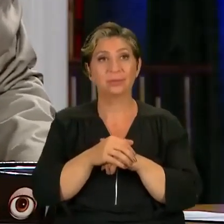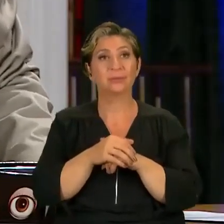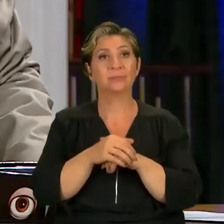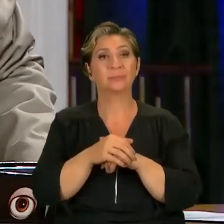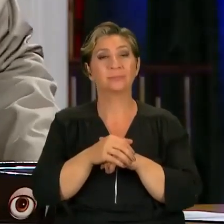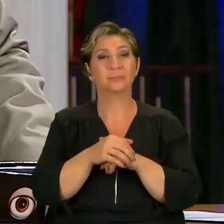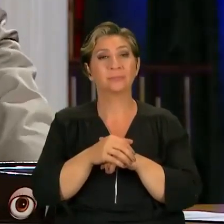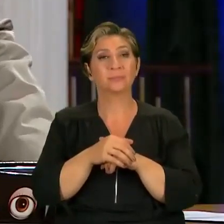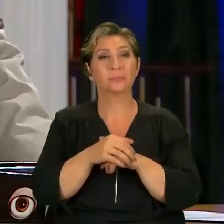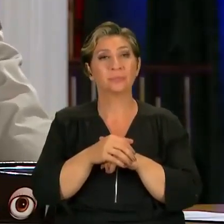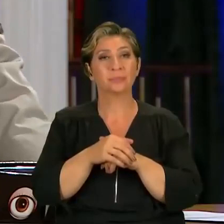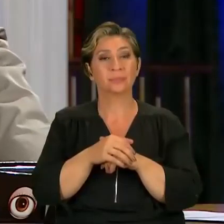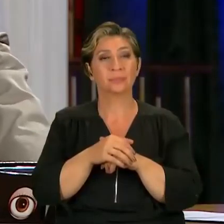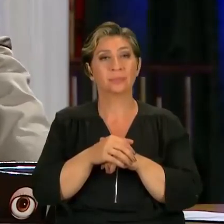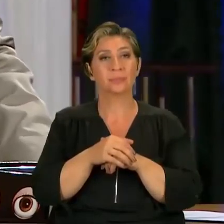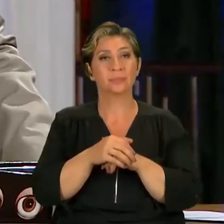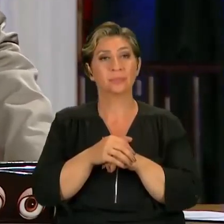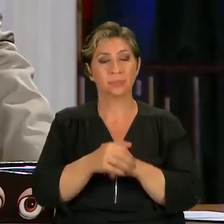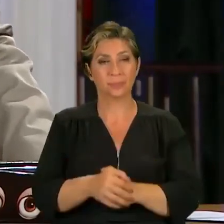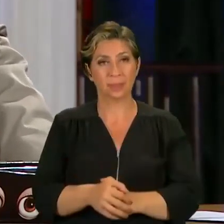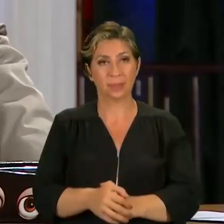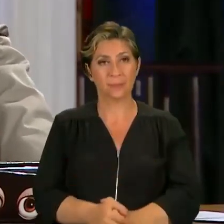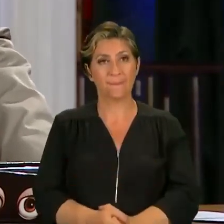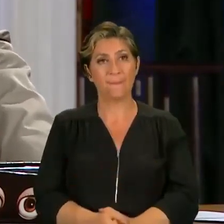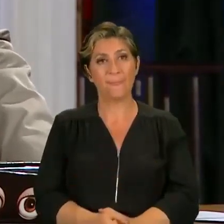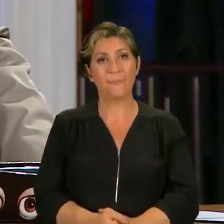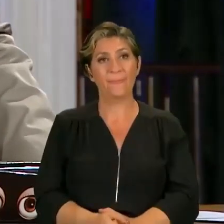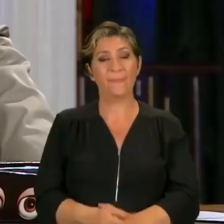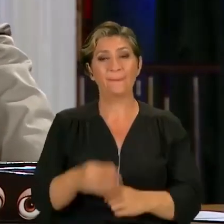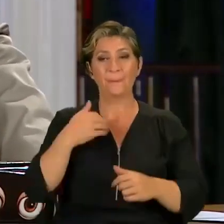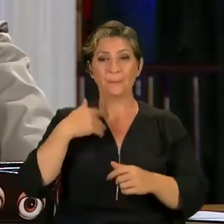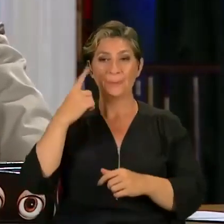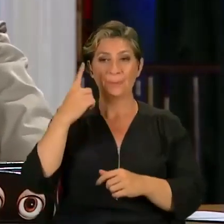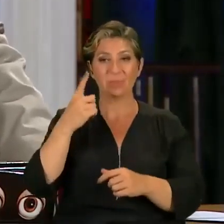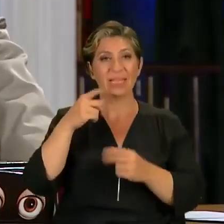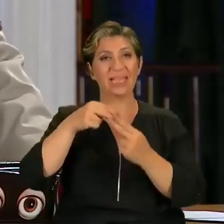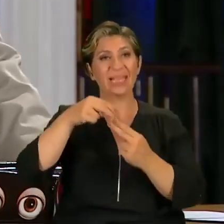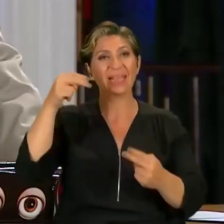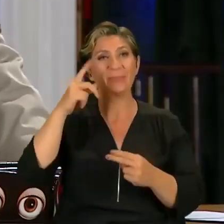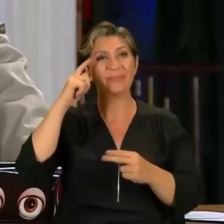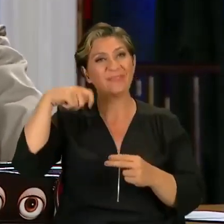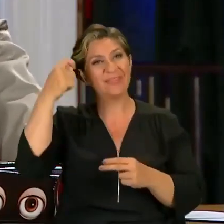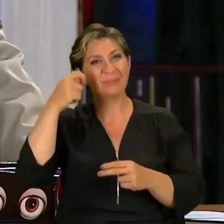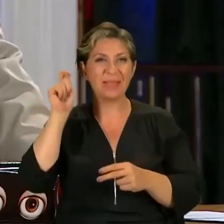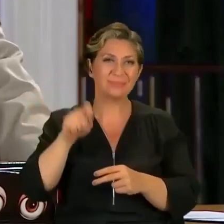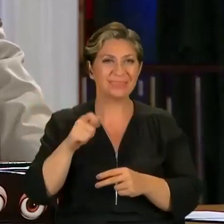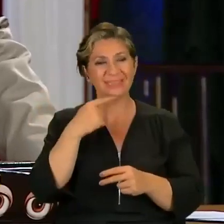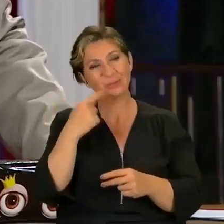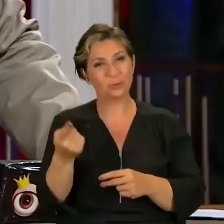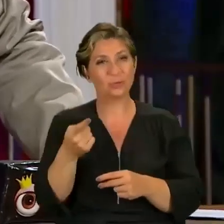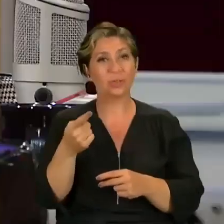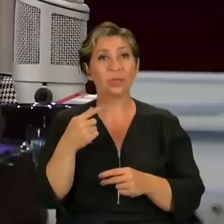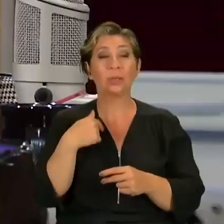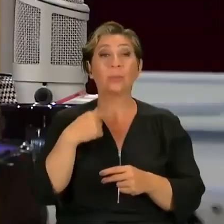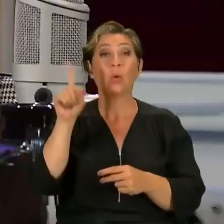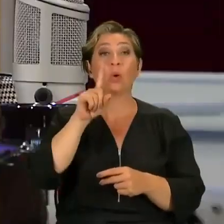içerisinde. Peki bu şeye de biraz pas atıyorsunuz. Ya benim bir film ve benim bu hikayemde bir filmi çekilse filan da diyorsunuz.